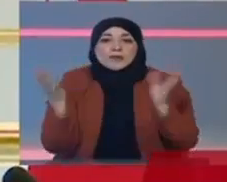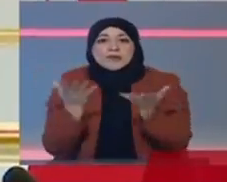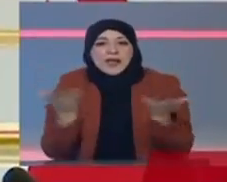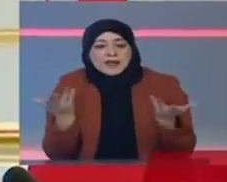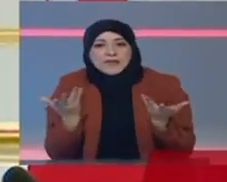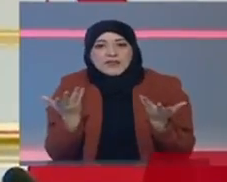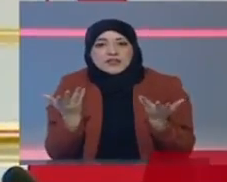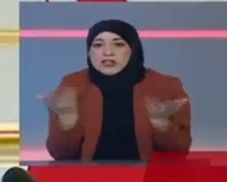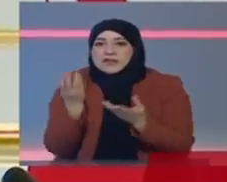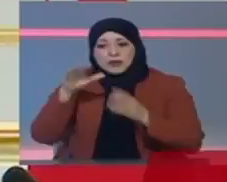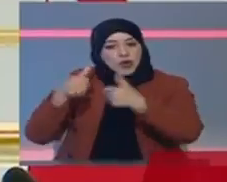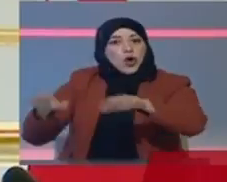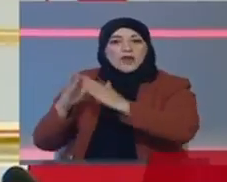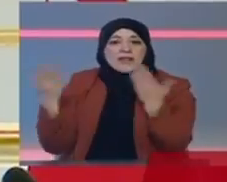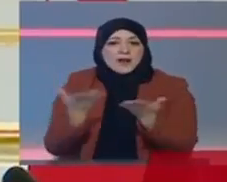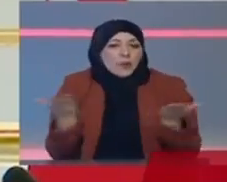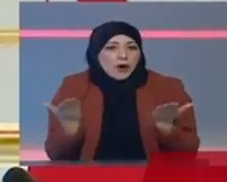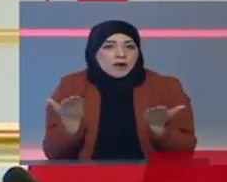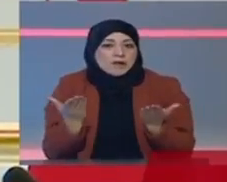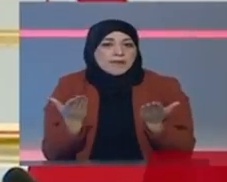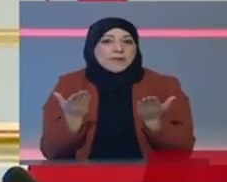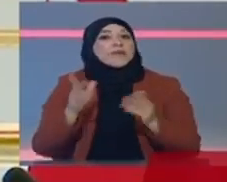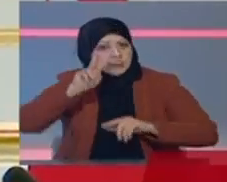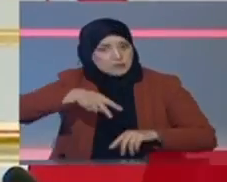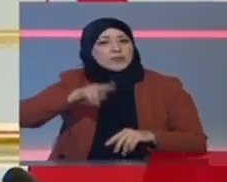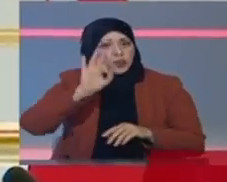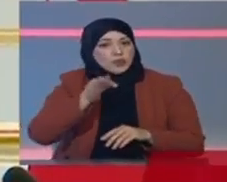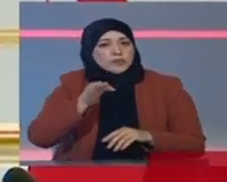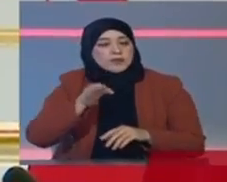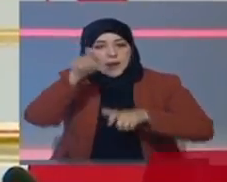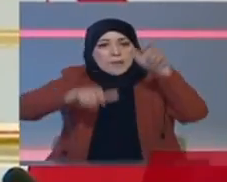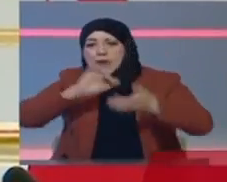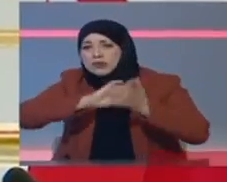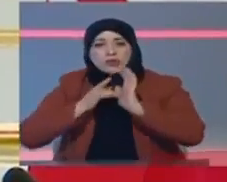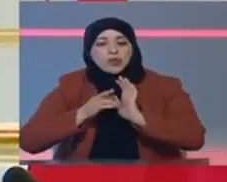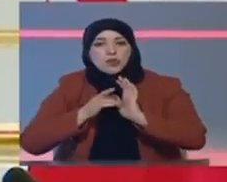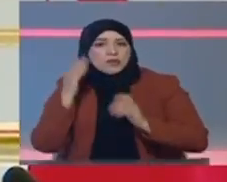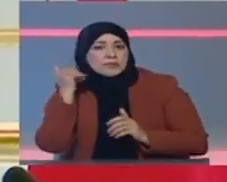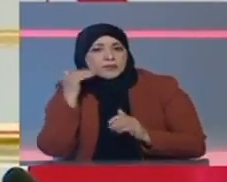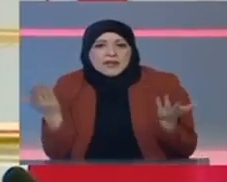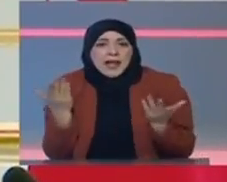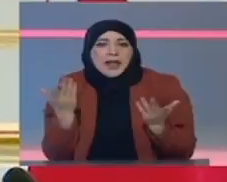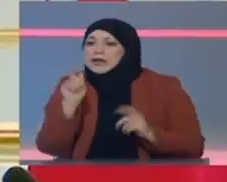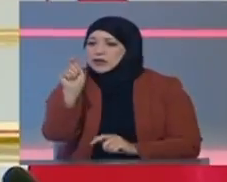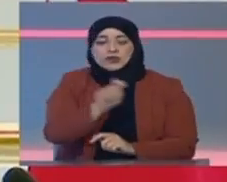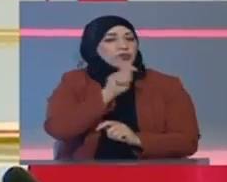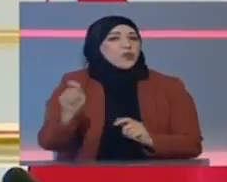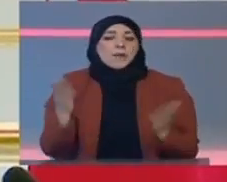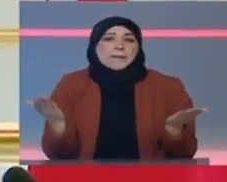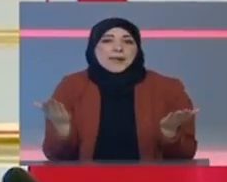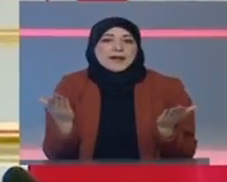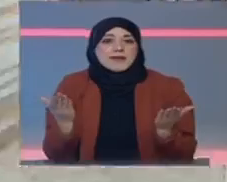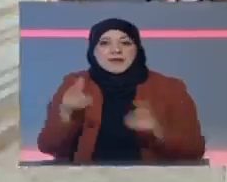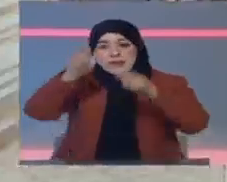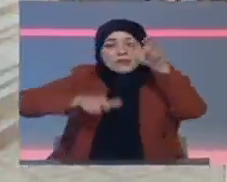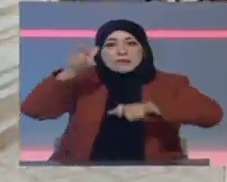الشهر بطبيعه الحال كانت ردود الفعل الطبيعي من قبل العدد